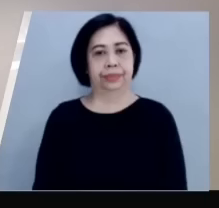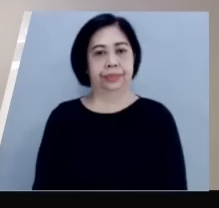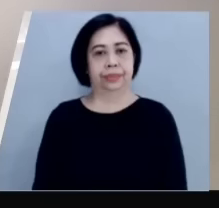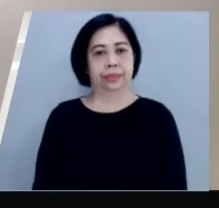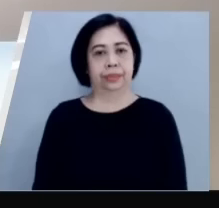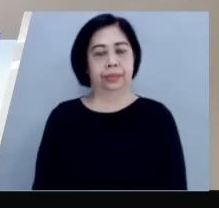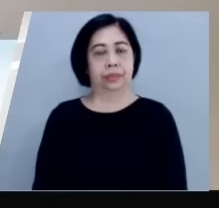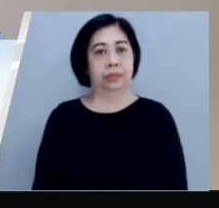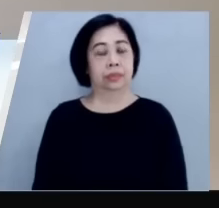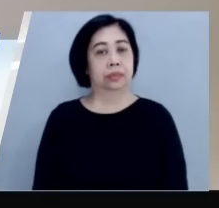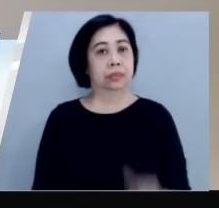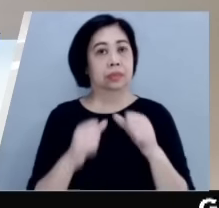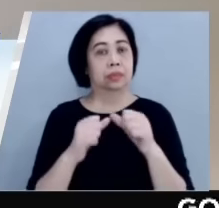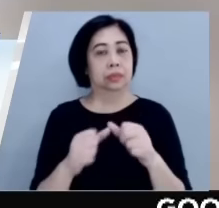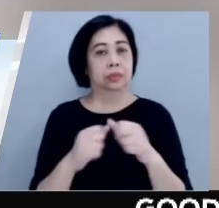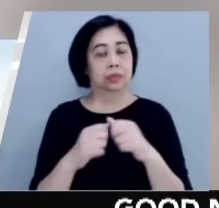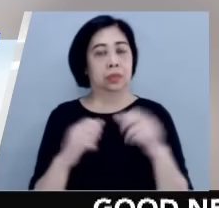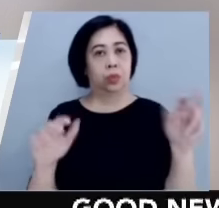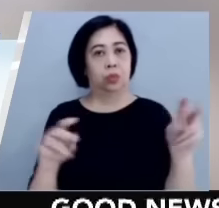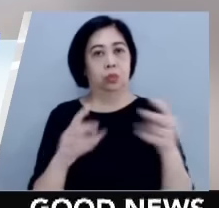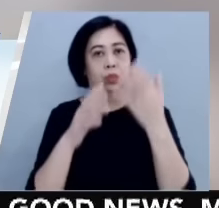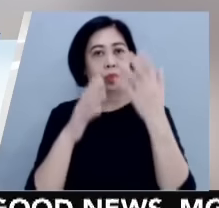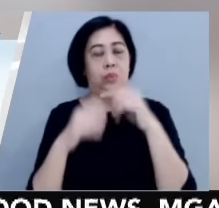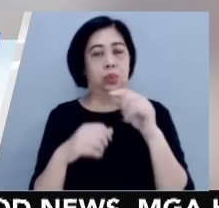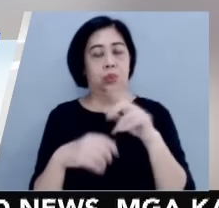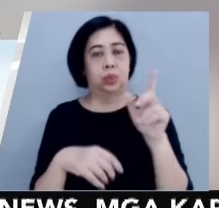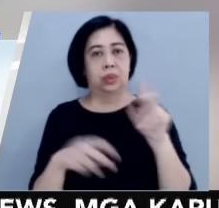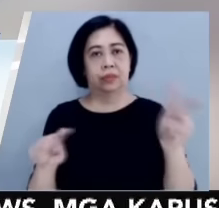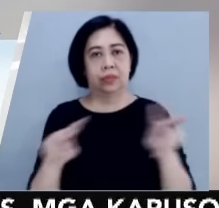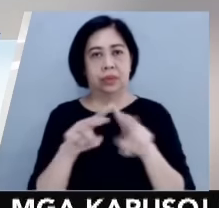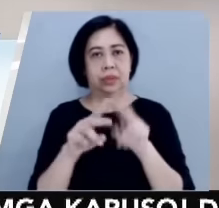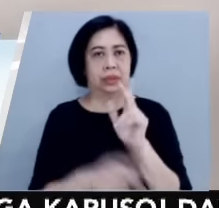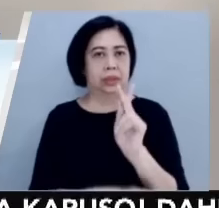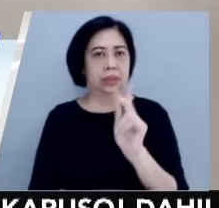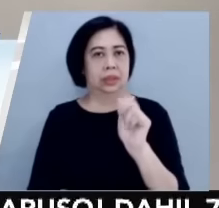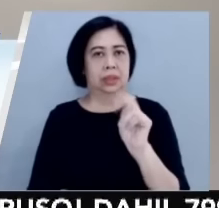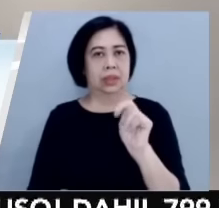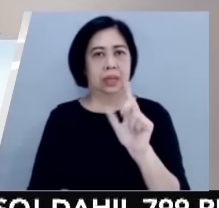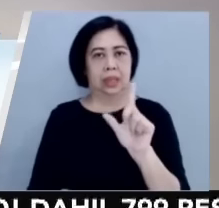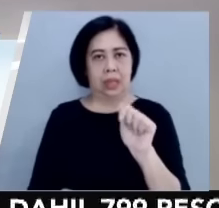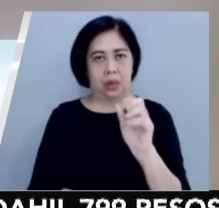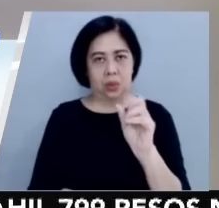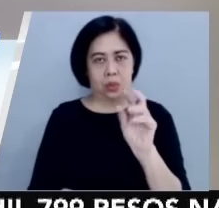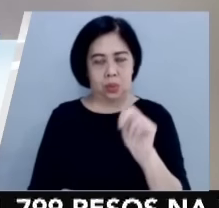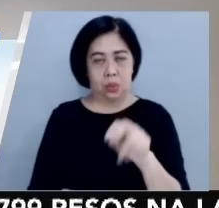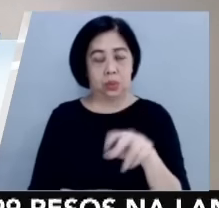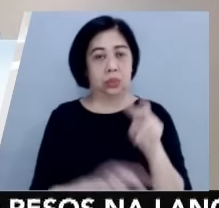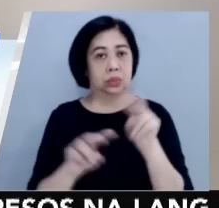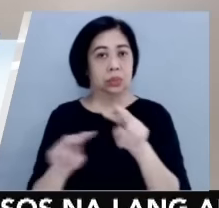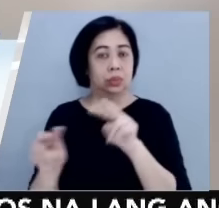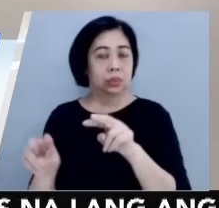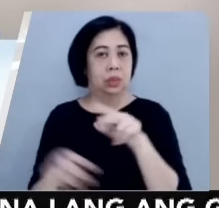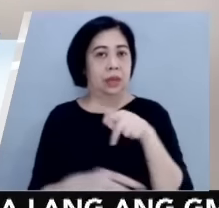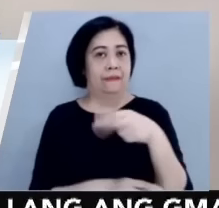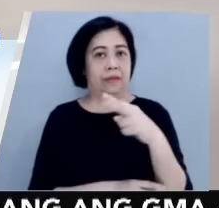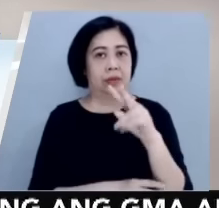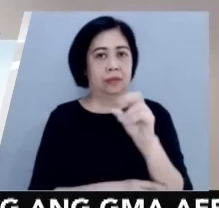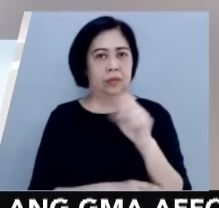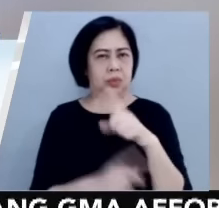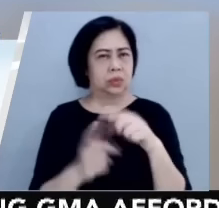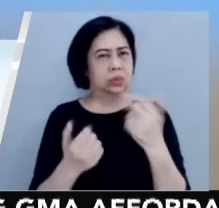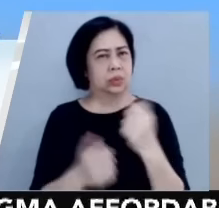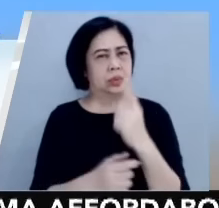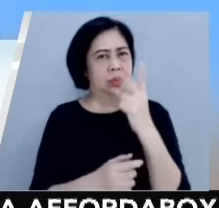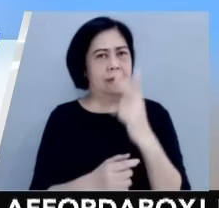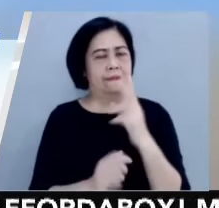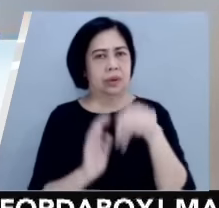Patuloy sa pagbuga na abo at usok ang Bulkan Canlaon. Batay sa monitoring ng FIVOX, ngayong umaga tumagal ng halos kalahating oras